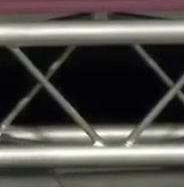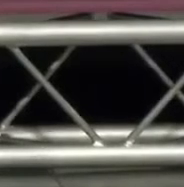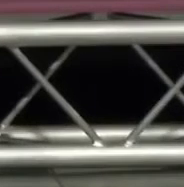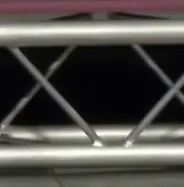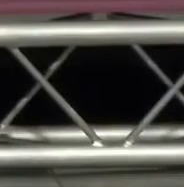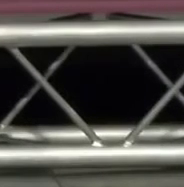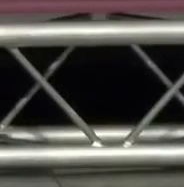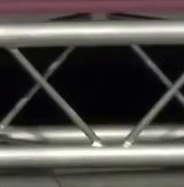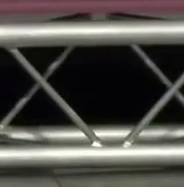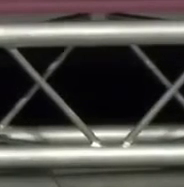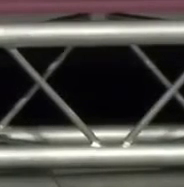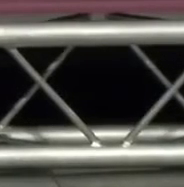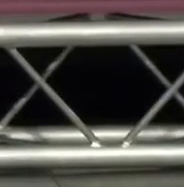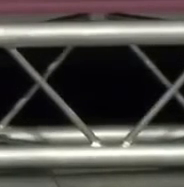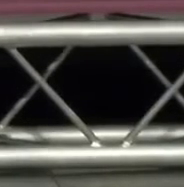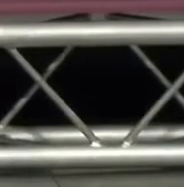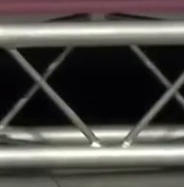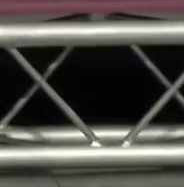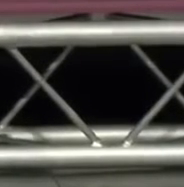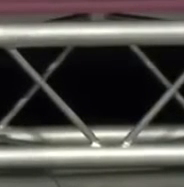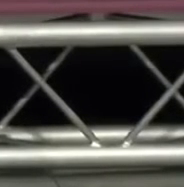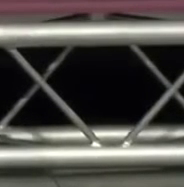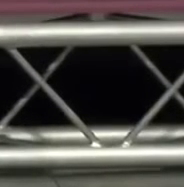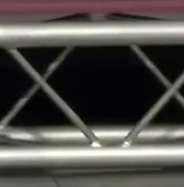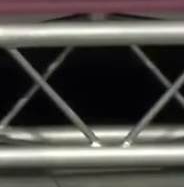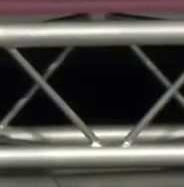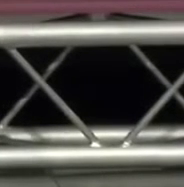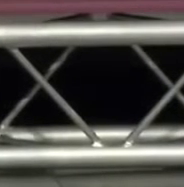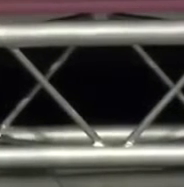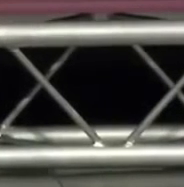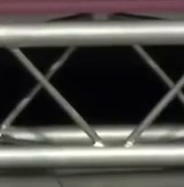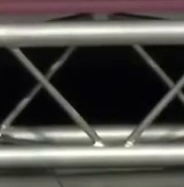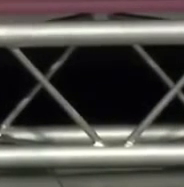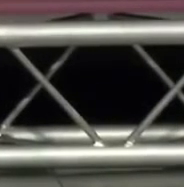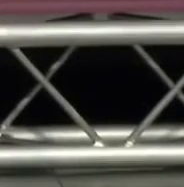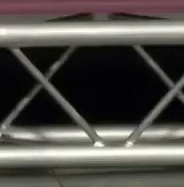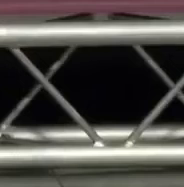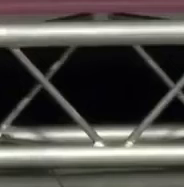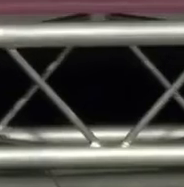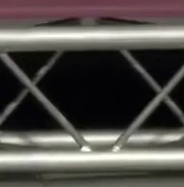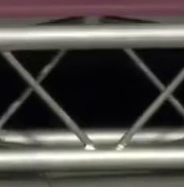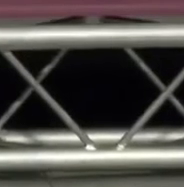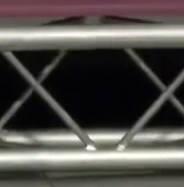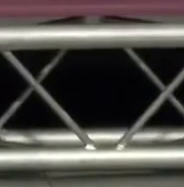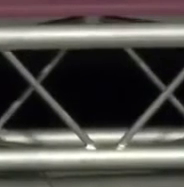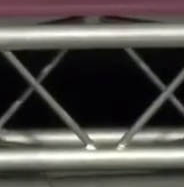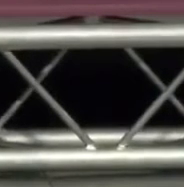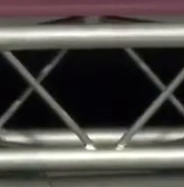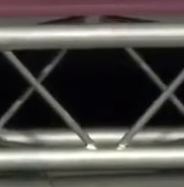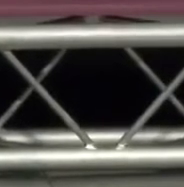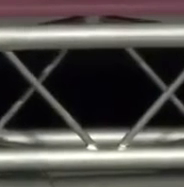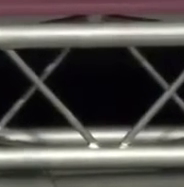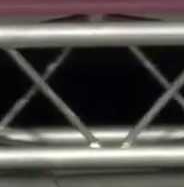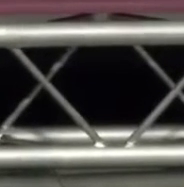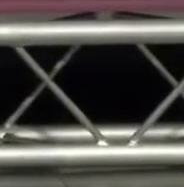nosaltres serem decisives i decisius, ens han quedat encara moltes agendes perdudes d'aquests darrers anys que no